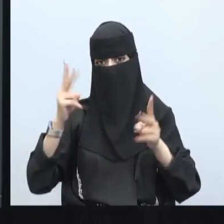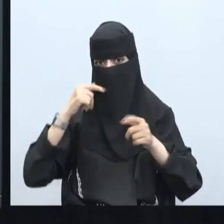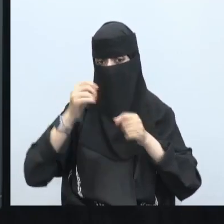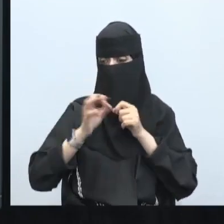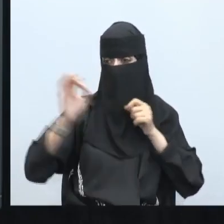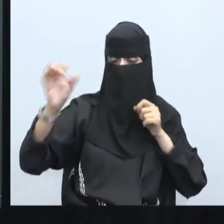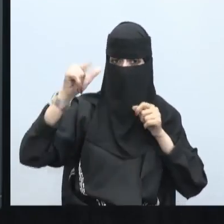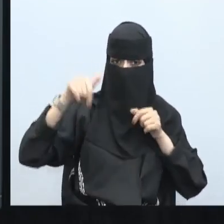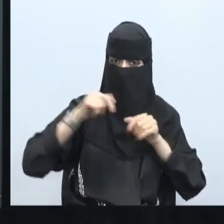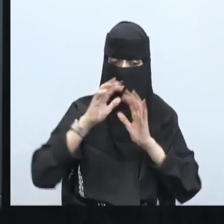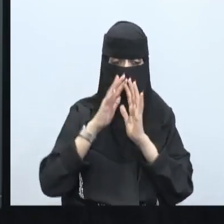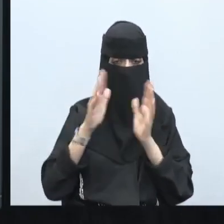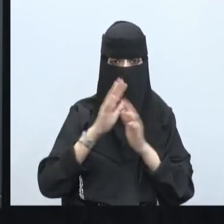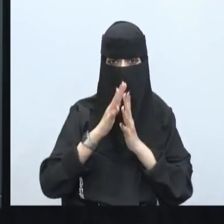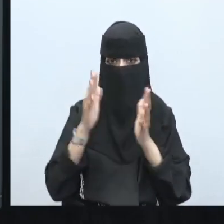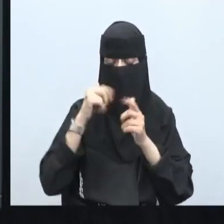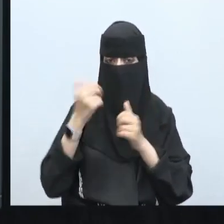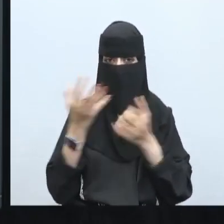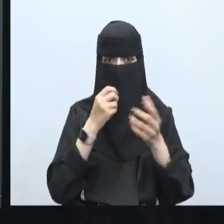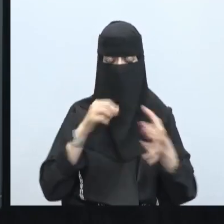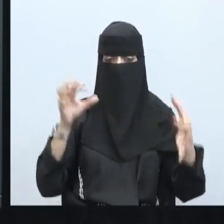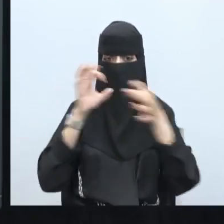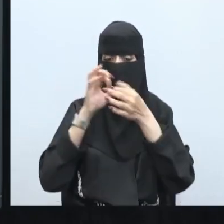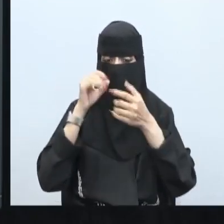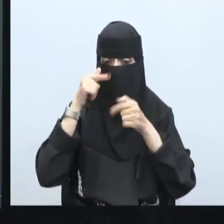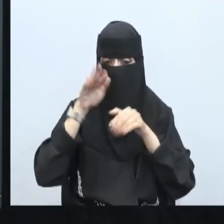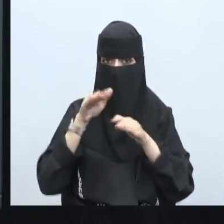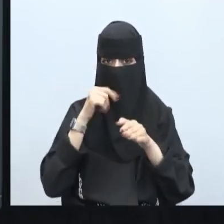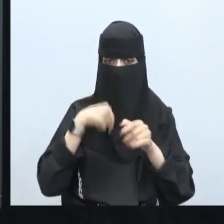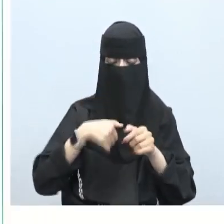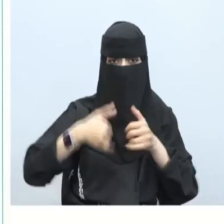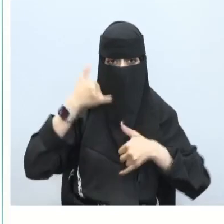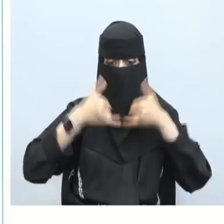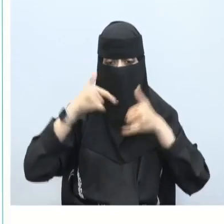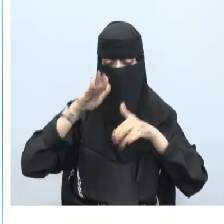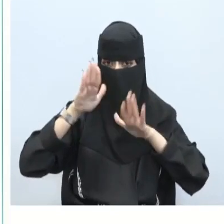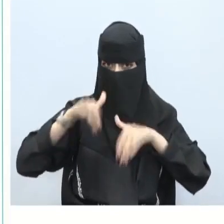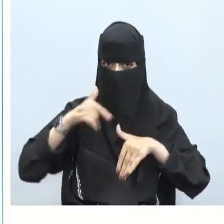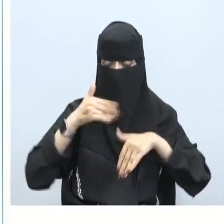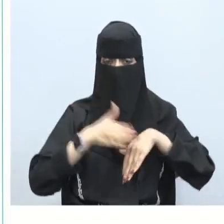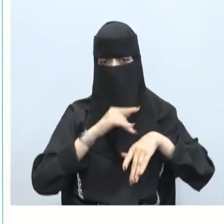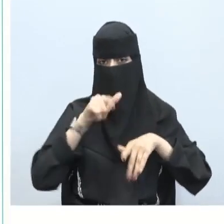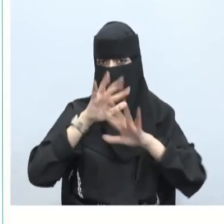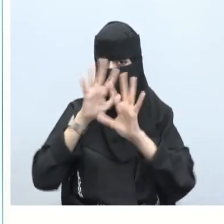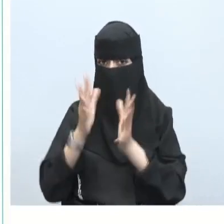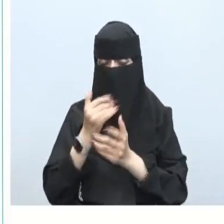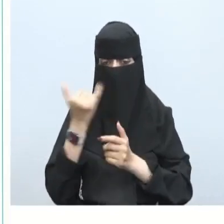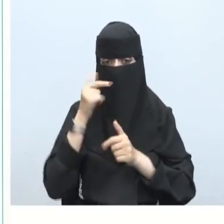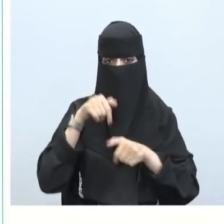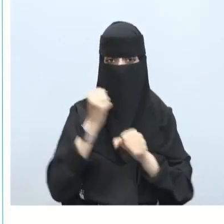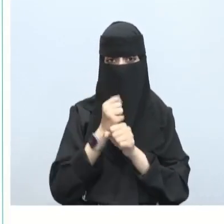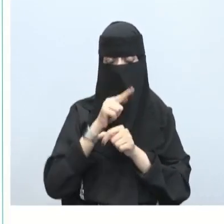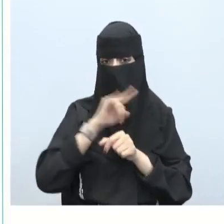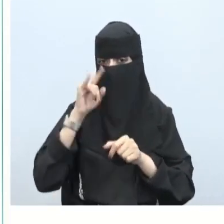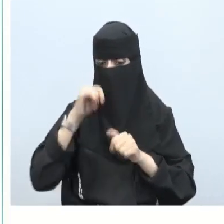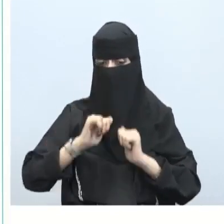بعيده بشكل كبير عن بعض تحتاج الى ربط لذلك الاتصالات وتوفير الخدمات كل ذلك مهم في هذا العمل لا